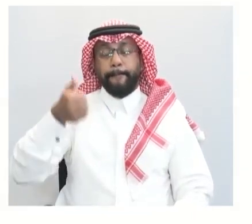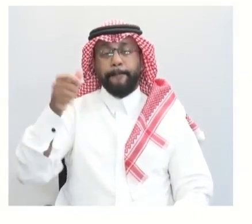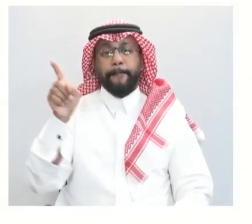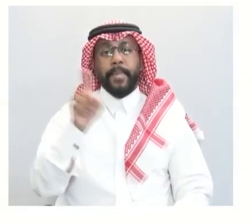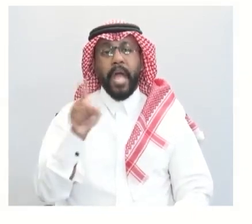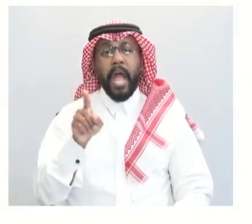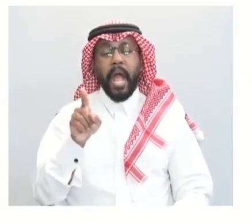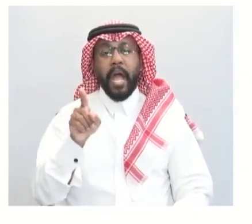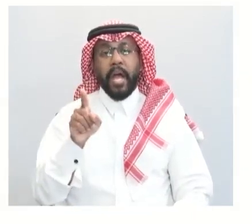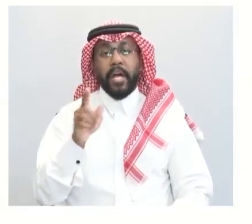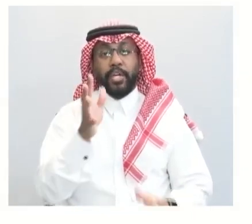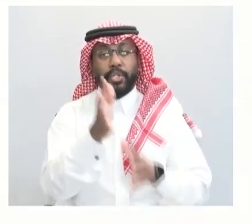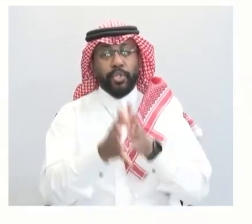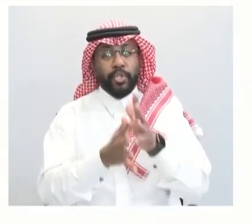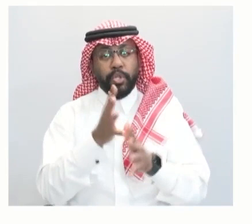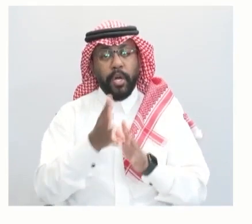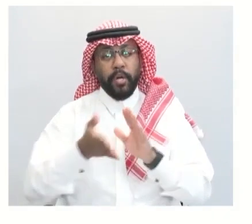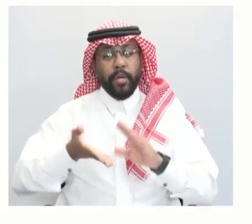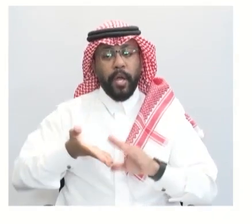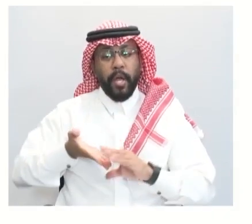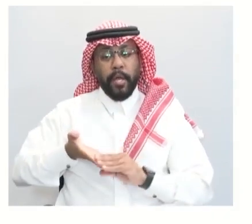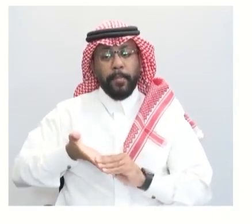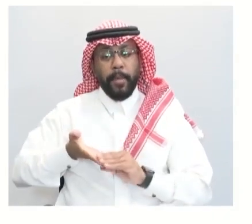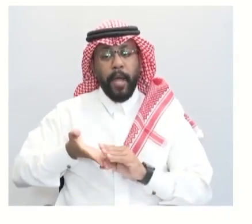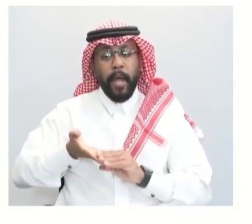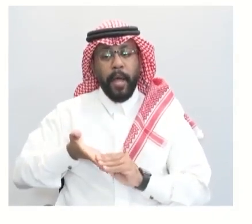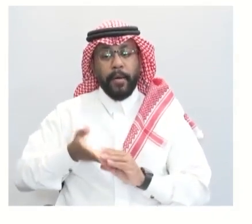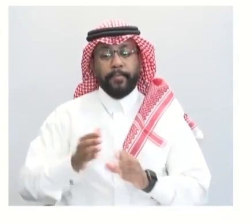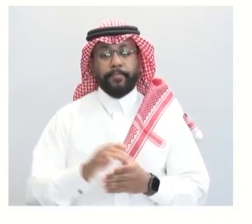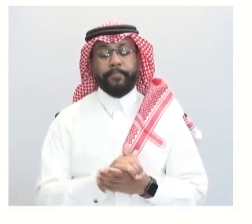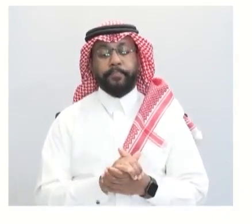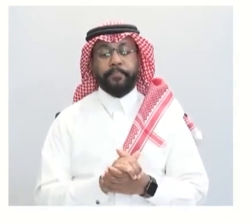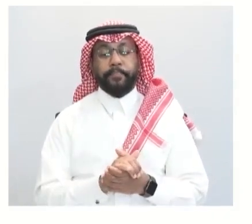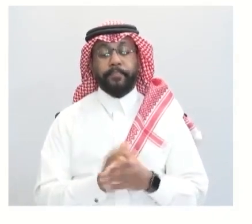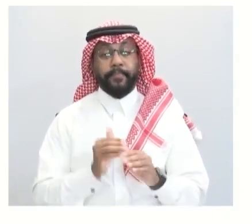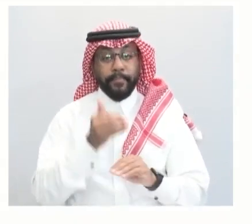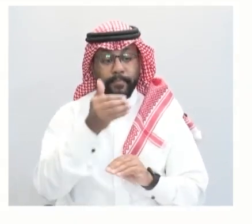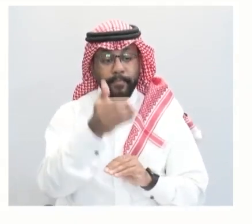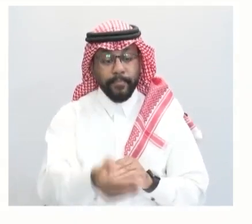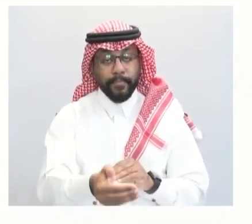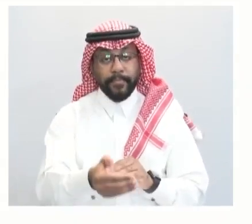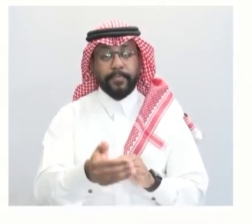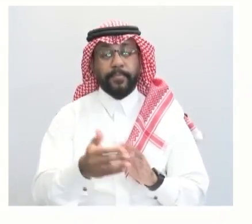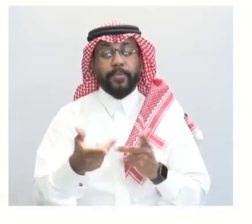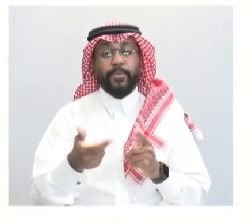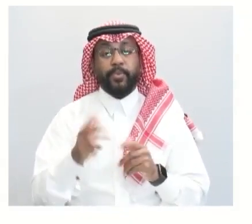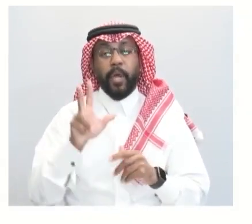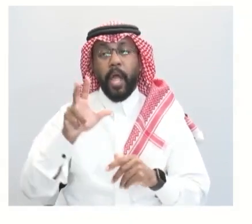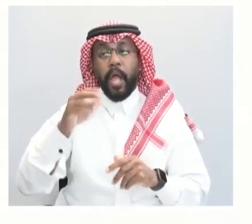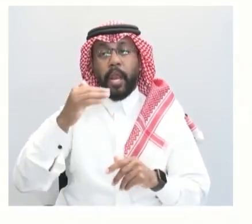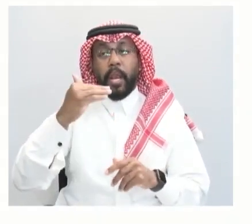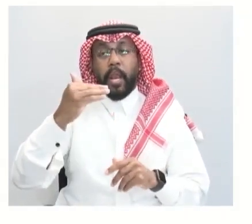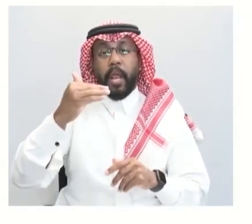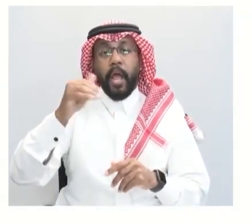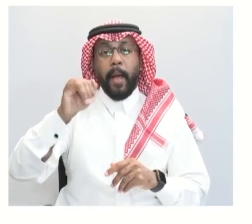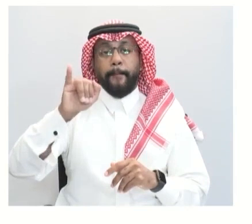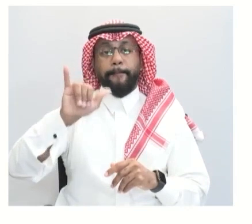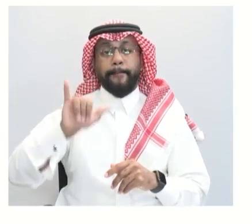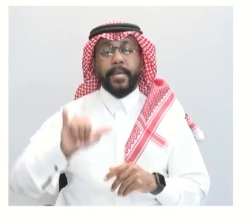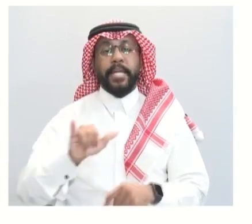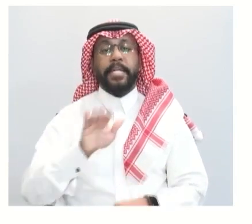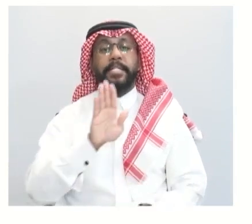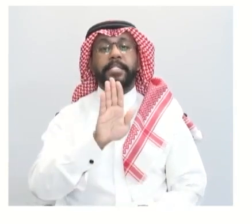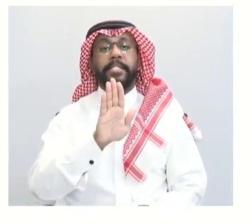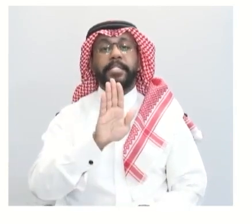احسنتم يا ابطال الاربعاء ثم بعد يوم الاربعاء ياتينا احسنتم